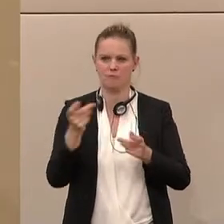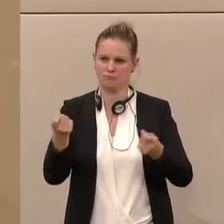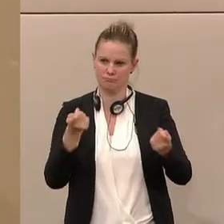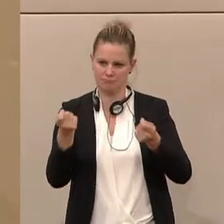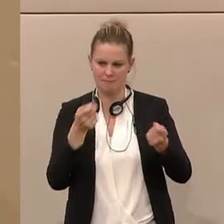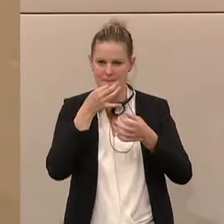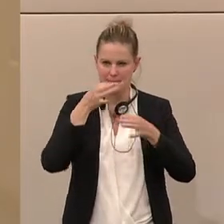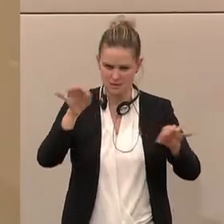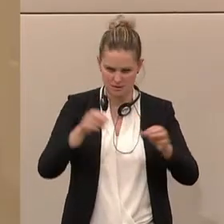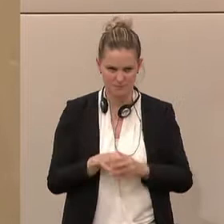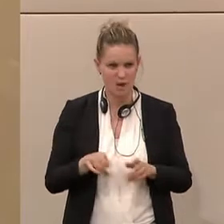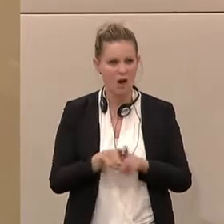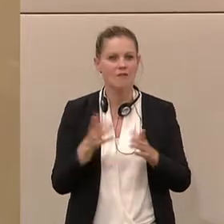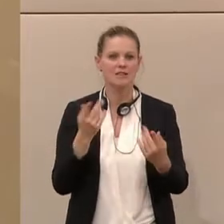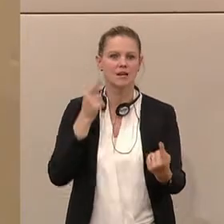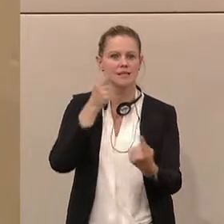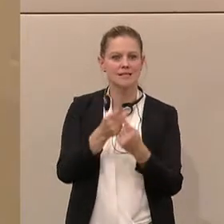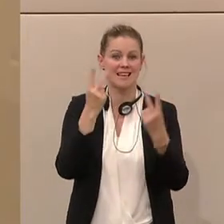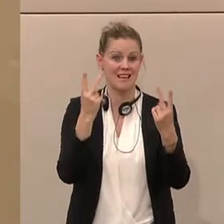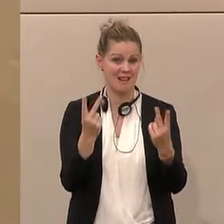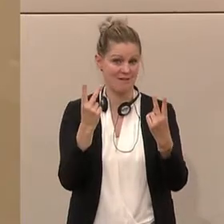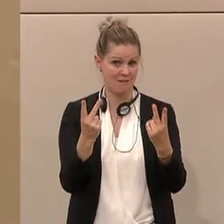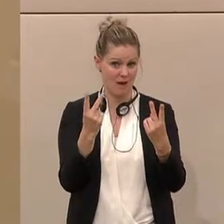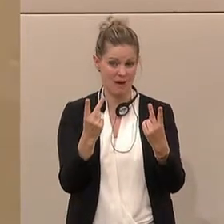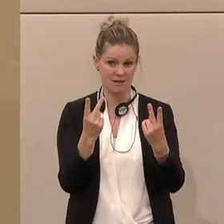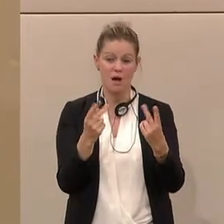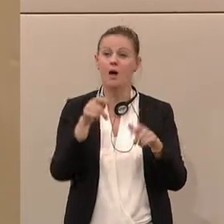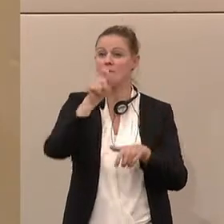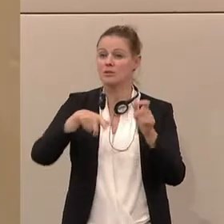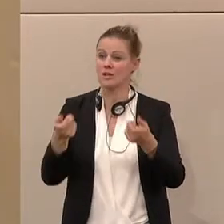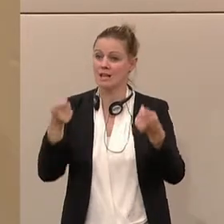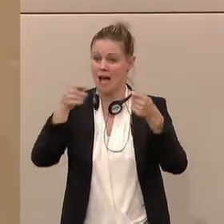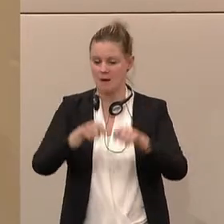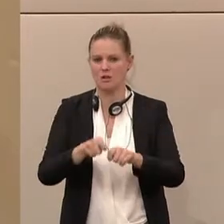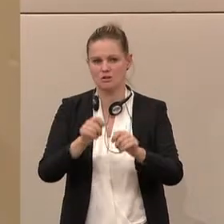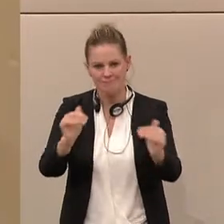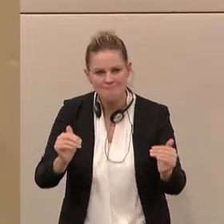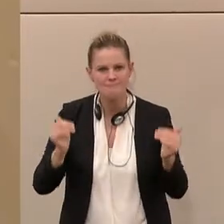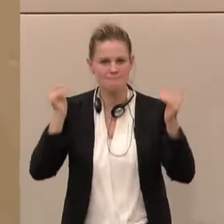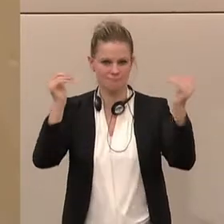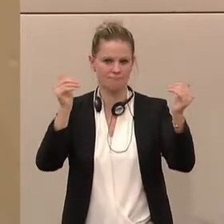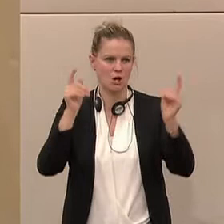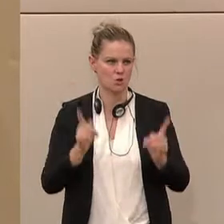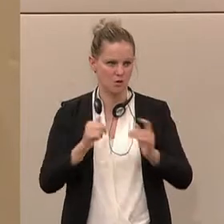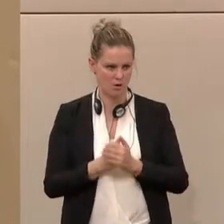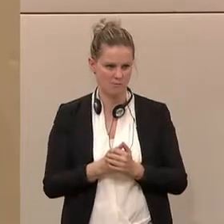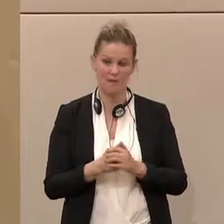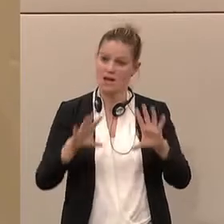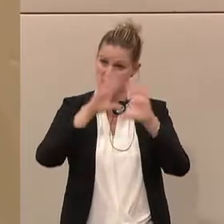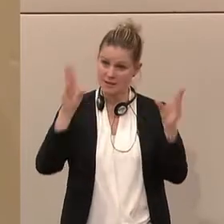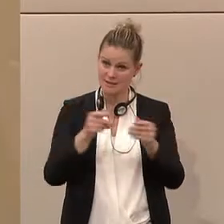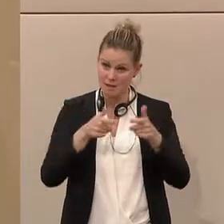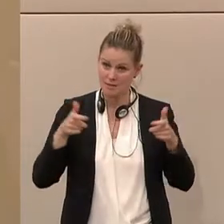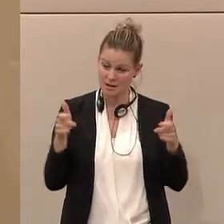der Zielwert, dass die Zahl der Absolventinnen und Absolventen erhöht werden soll. Und zu diesem